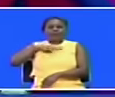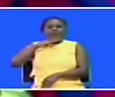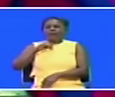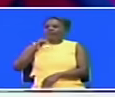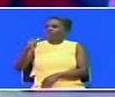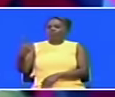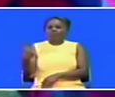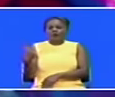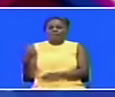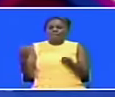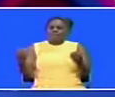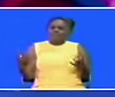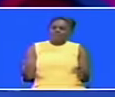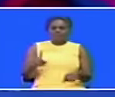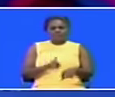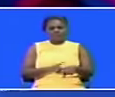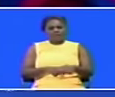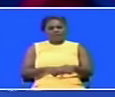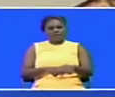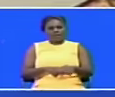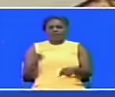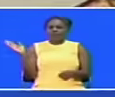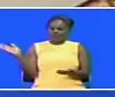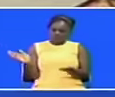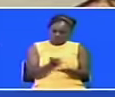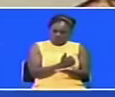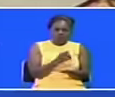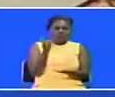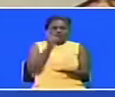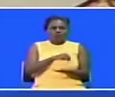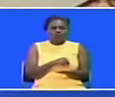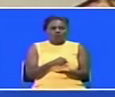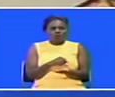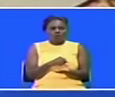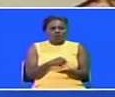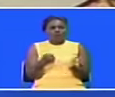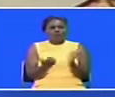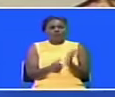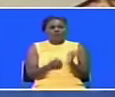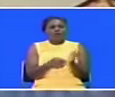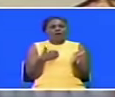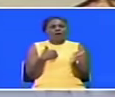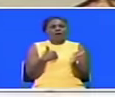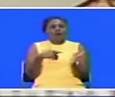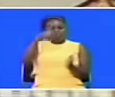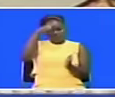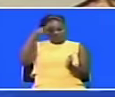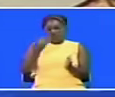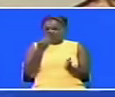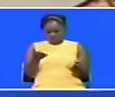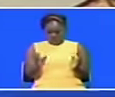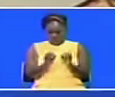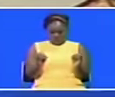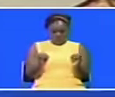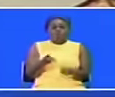moja, mara mengi nimekusha kabisa. Human beings are also in problem because there's no food, there's